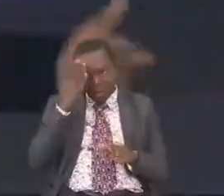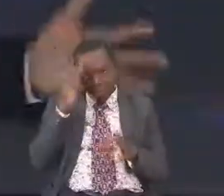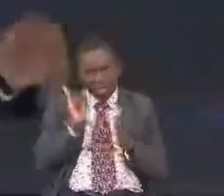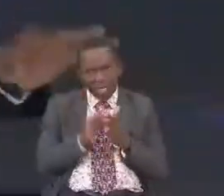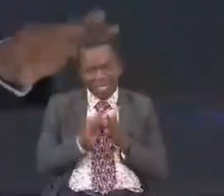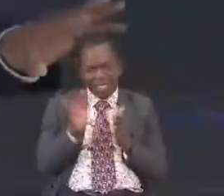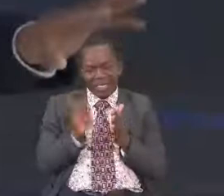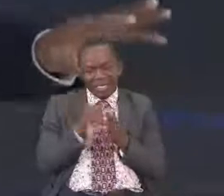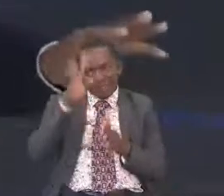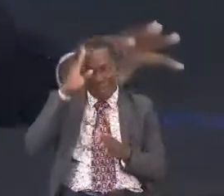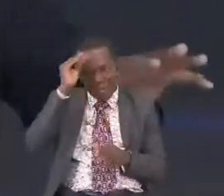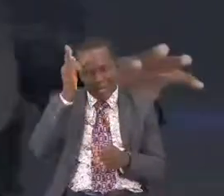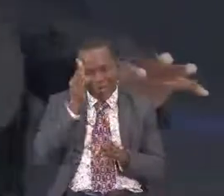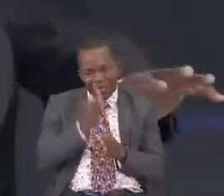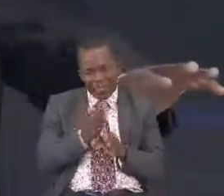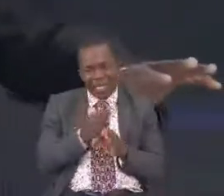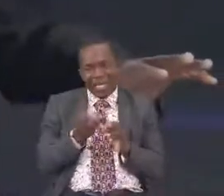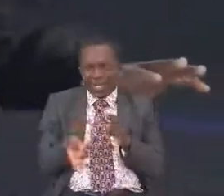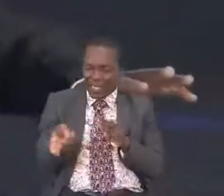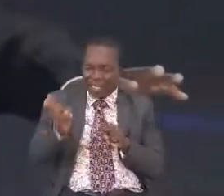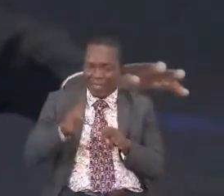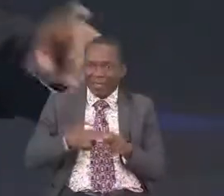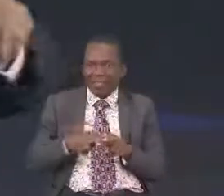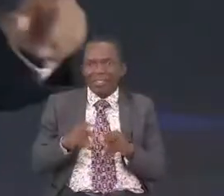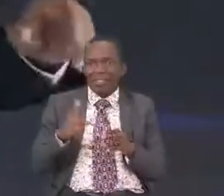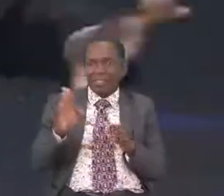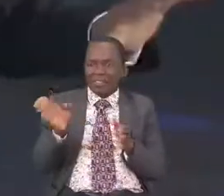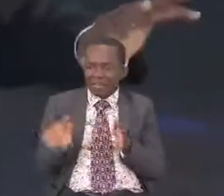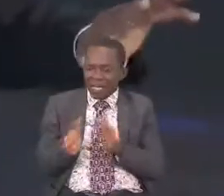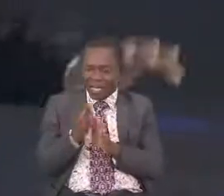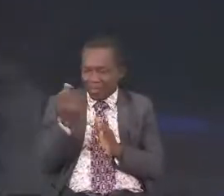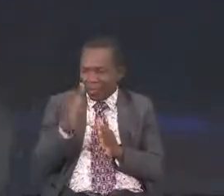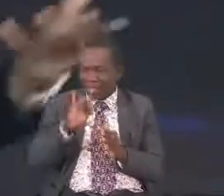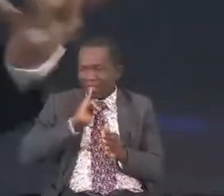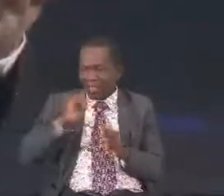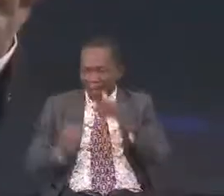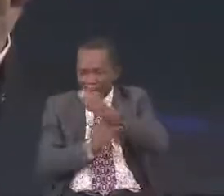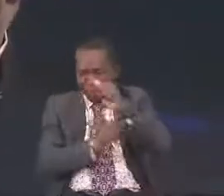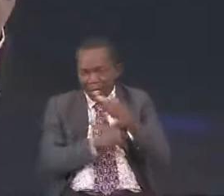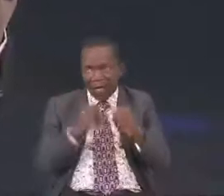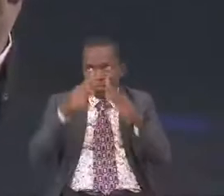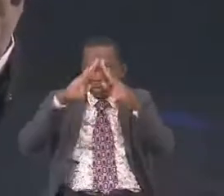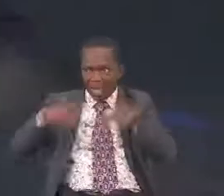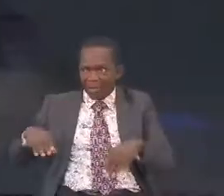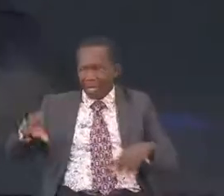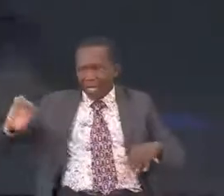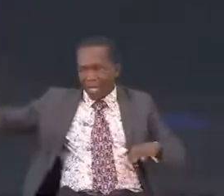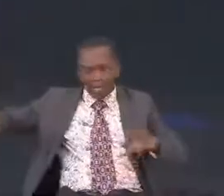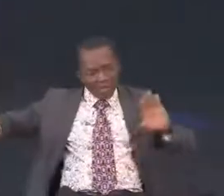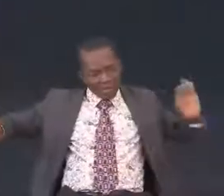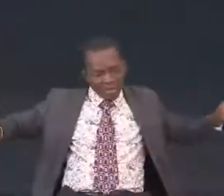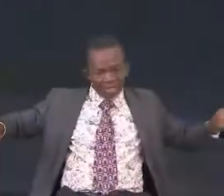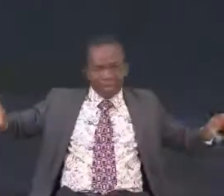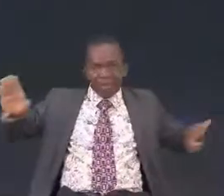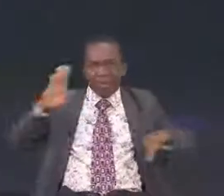là-bas, « Est-ce que tu peux m'aider à me trouver les poteaux ?» Et il a pu s'adosser. Il a mis ses mains sur les poteaux. Il